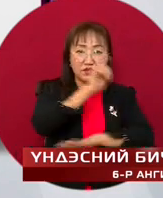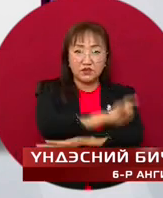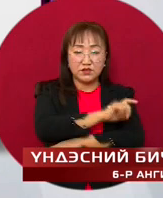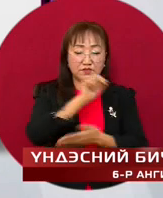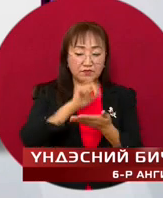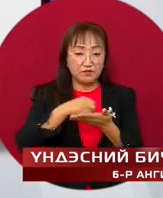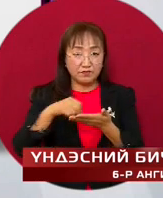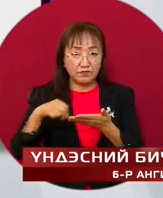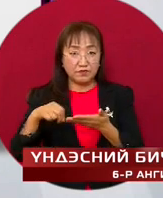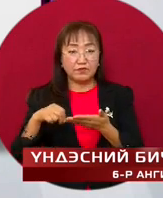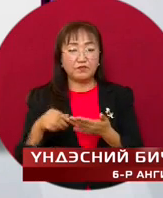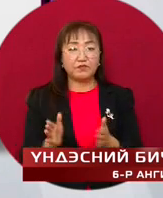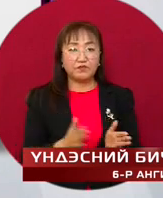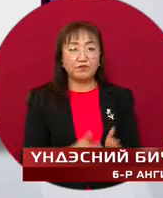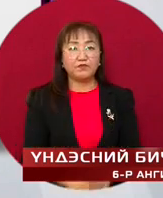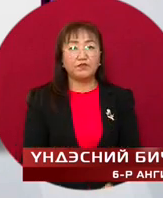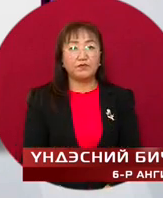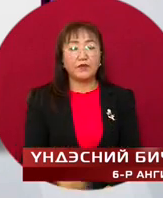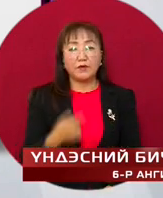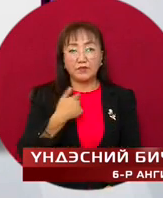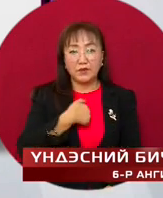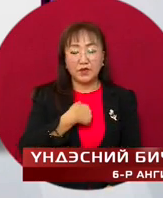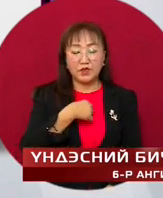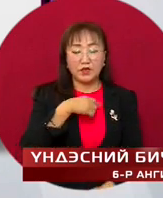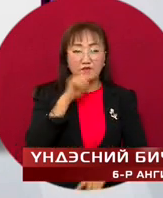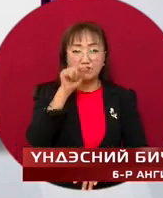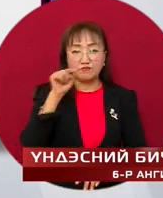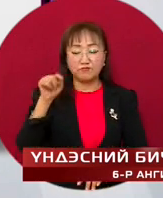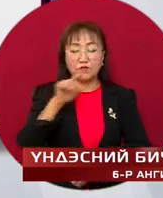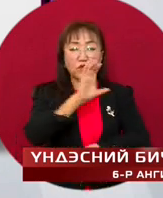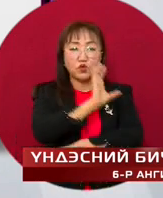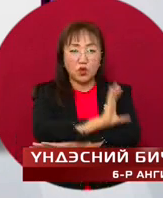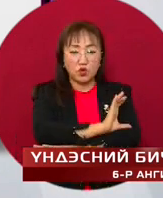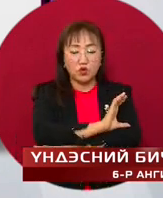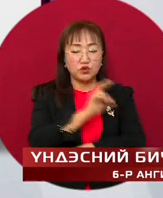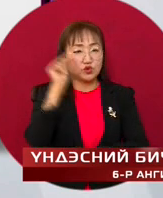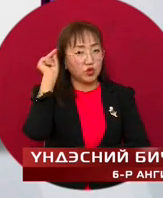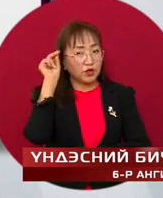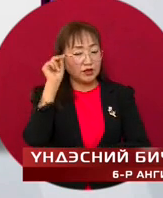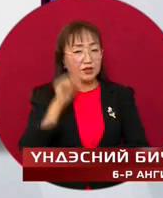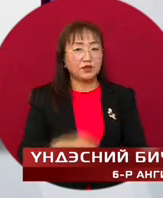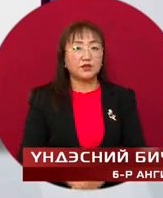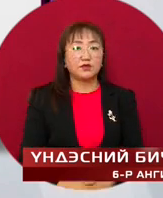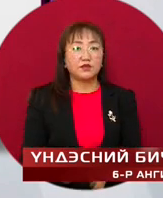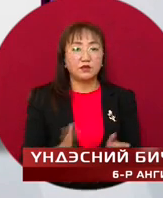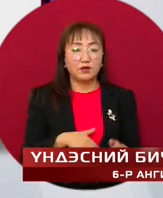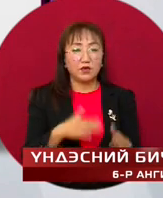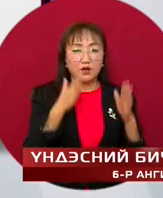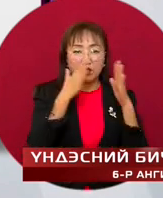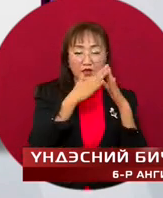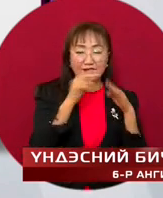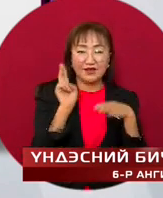Би эцэгийн оронд өөрийнхөө сургуулийг бас бичээрэй. Сургуульд сурдаг. Гэрийн даалгаврыг